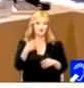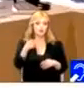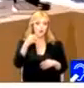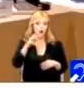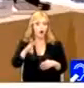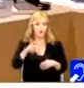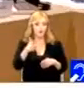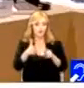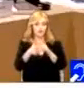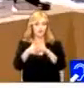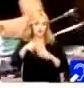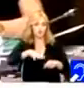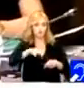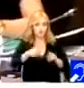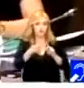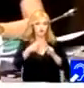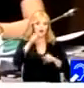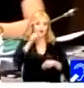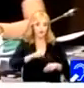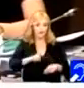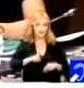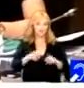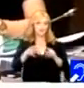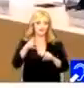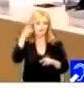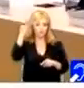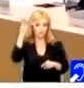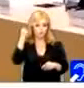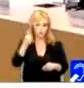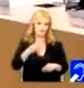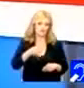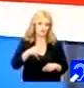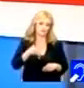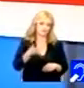statelor fondatoare Georgia, Ucraina, Republica Azerbaidjan și Republica Moldova.